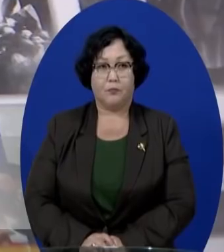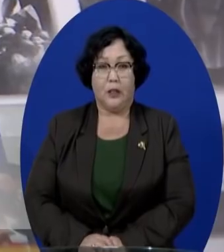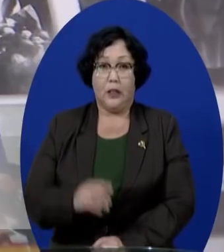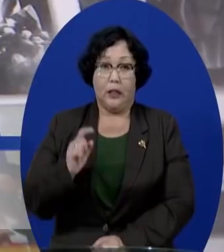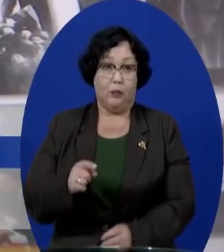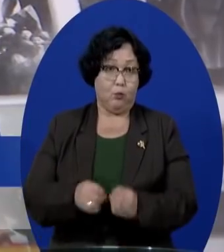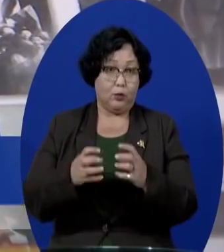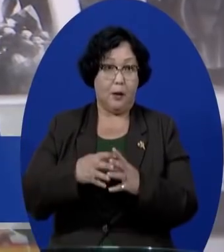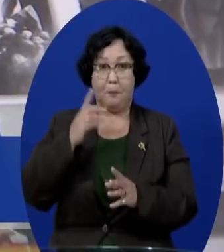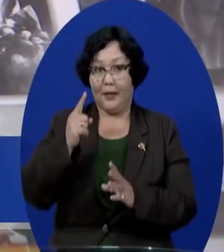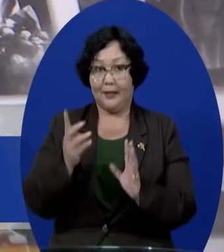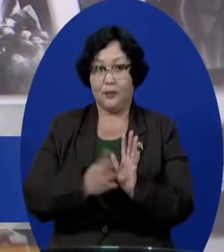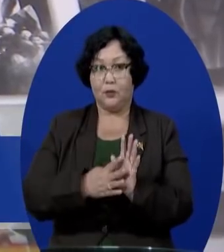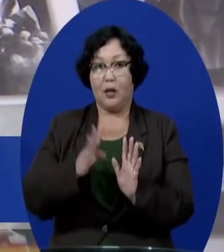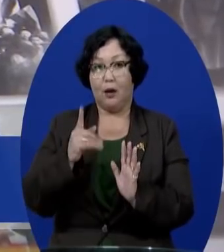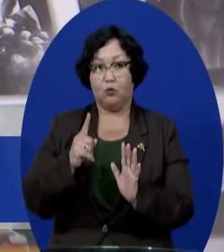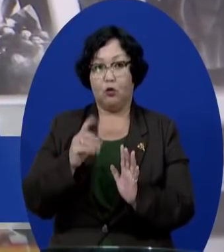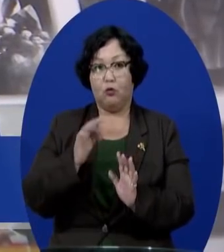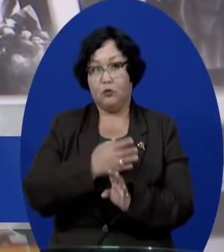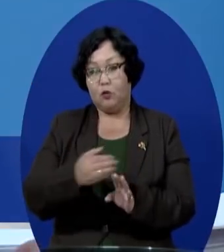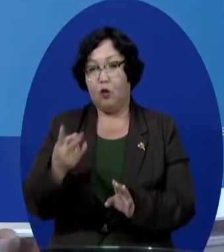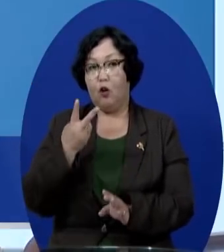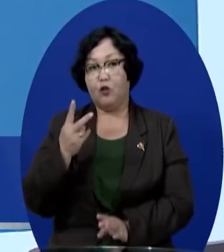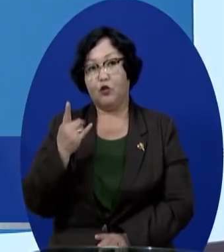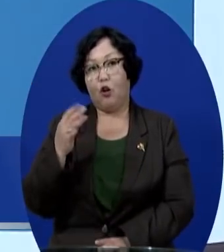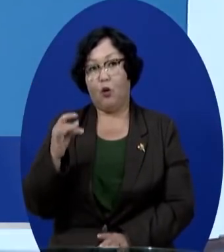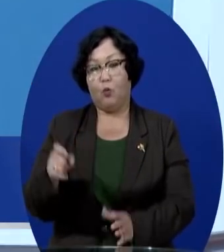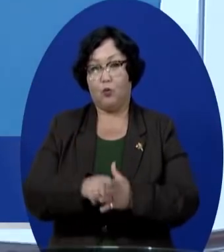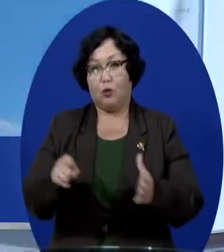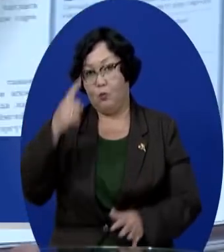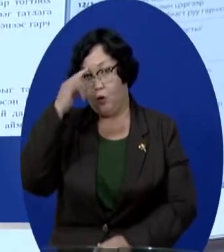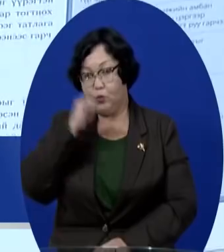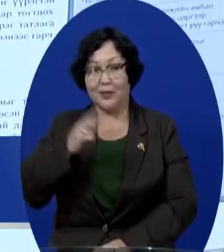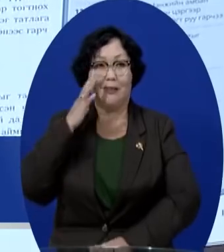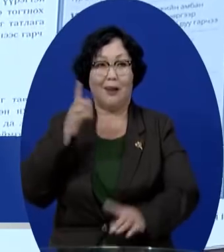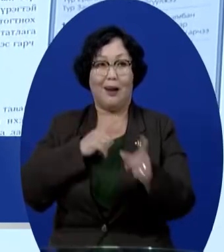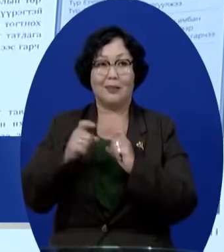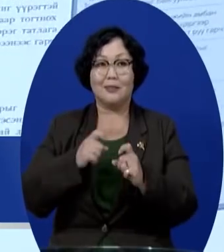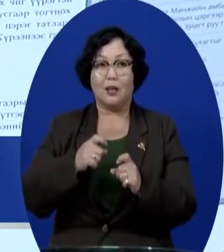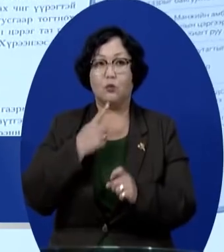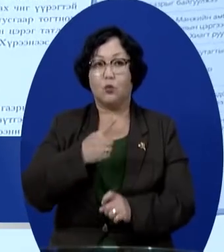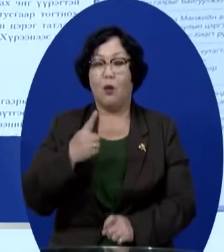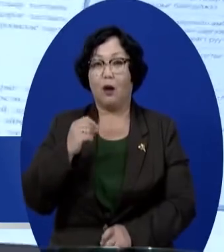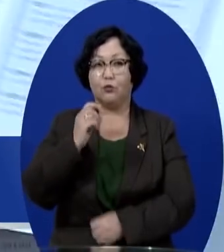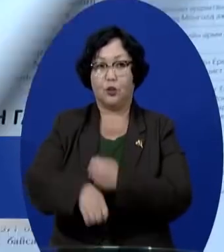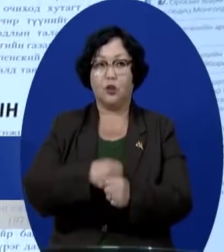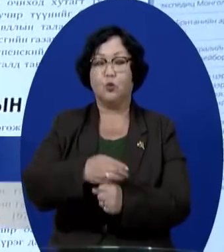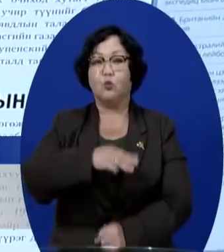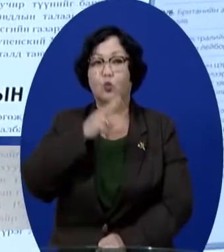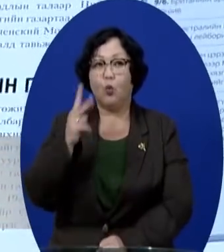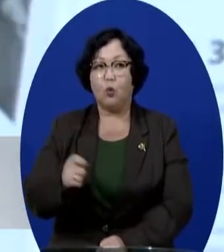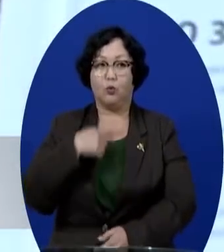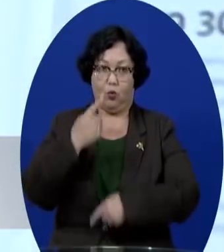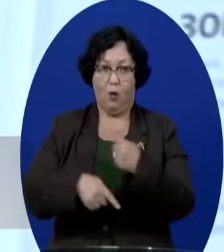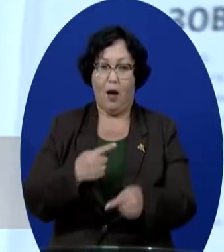Энэхүү бүтээлд 1911 оноос 2021 он хүртэлх Монгол Улсын гадаад харилцааны 110 жилийн түүхэн үйл явдлууд,